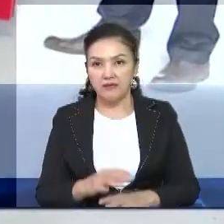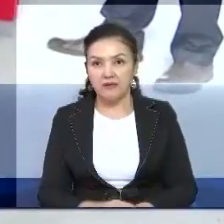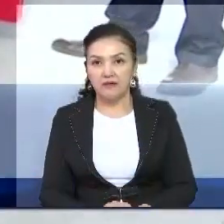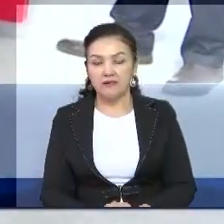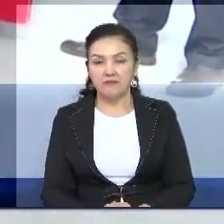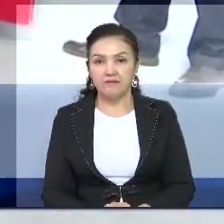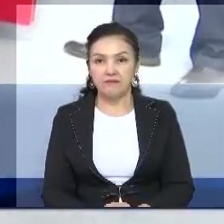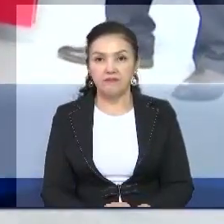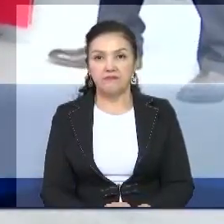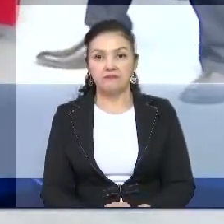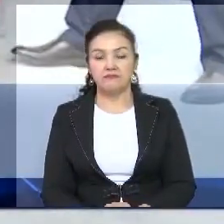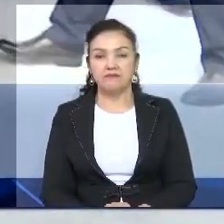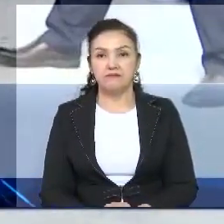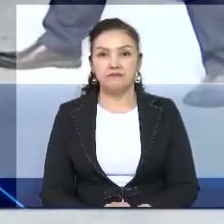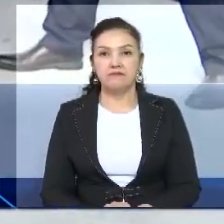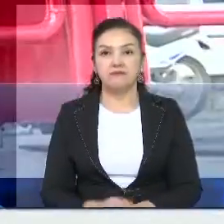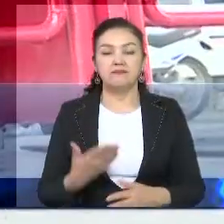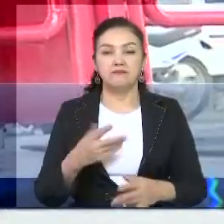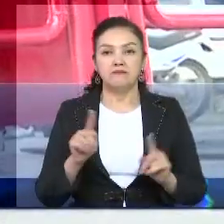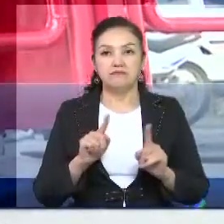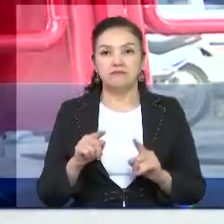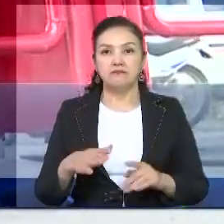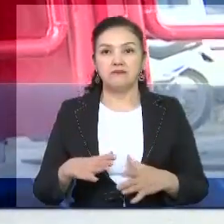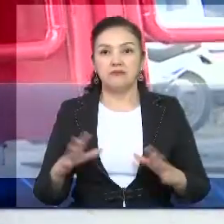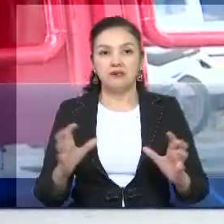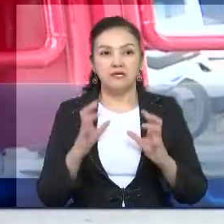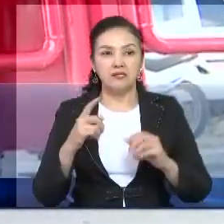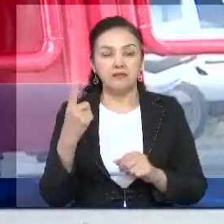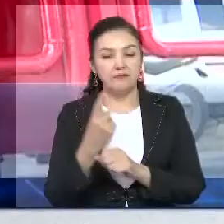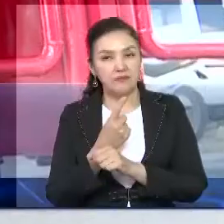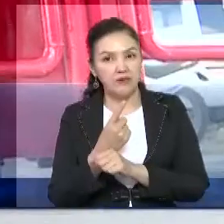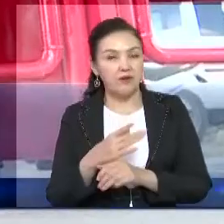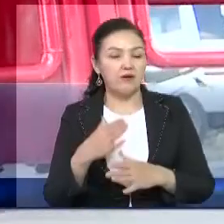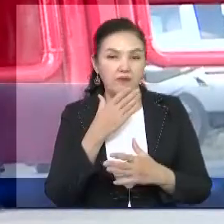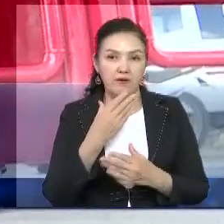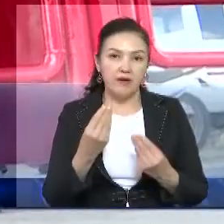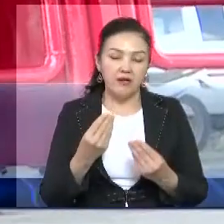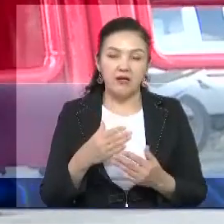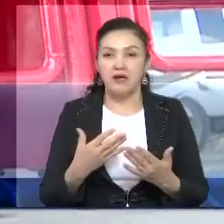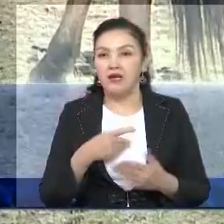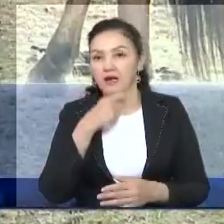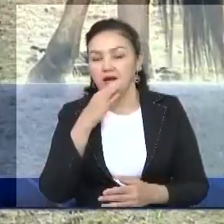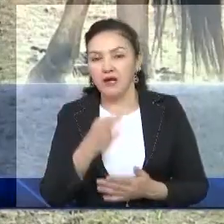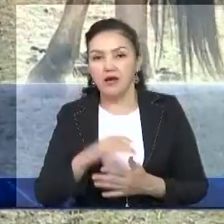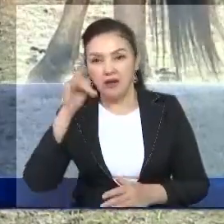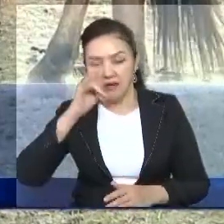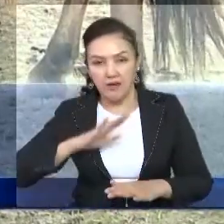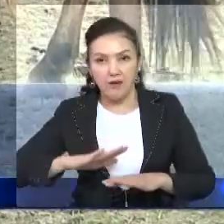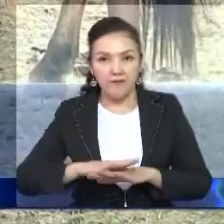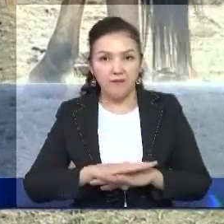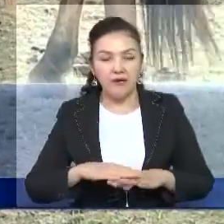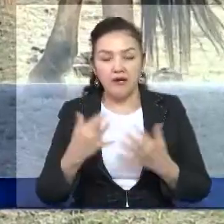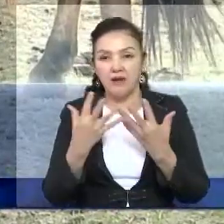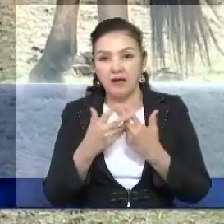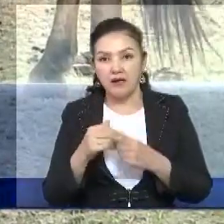селекции с современным поголовьем. В результате определено, что порода сохранена в первозданном виде. Отметим, что в Казахстане численность мугалжарской